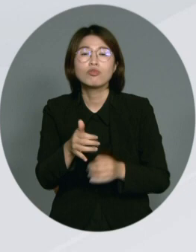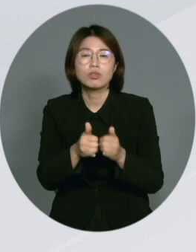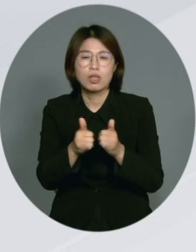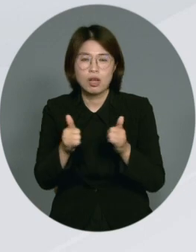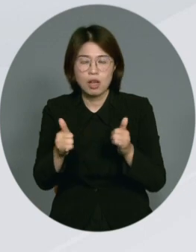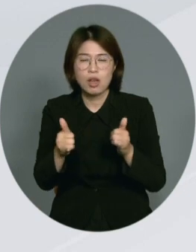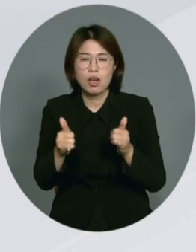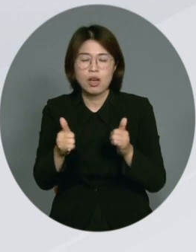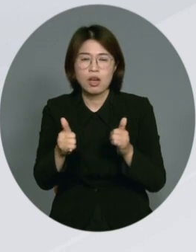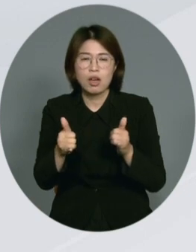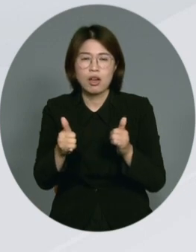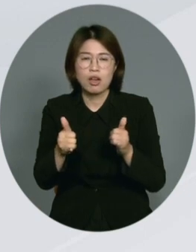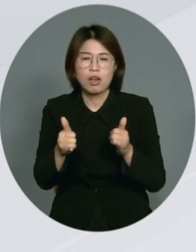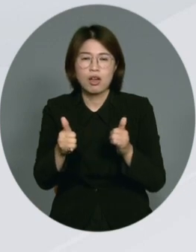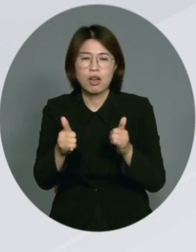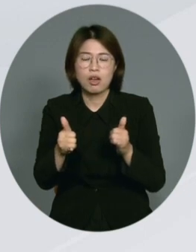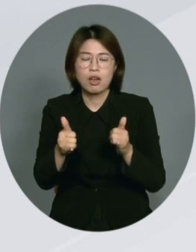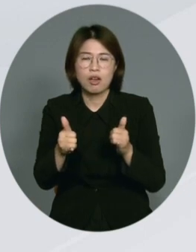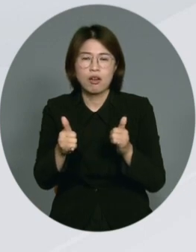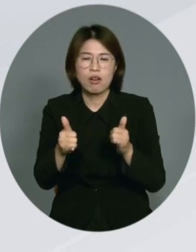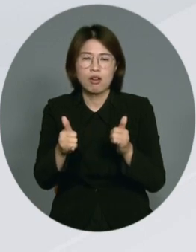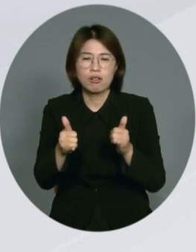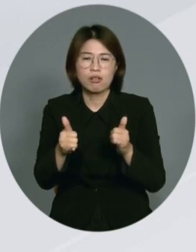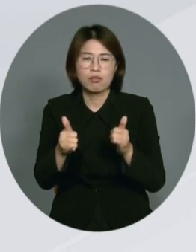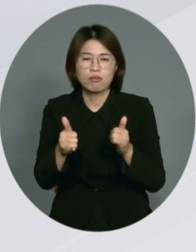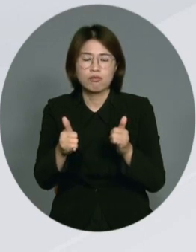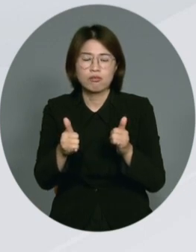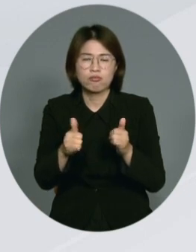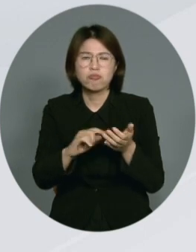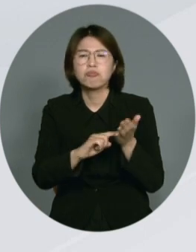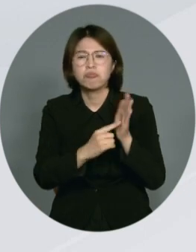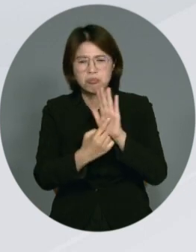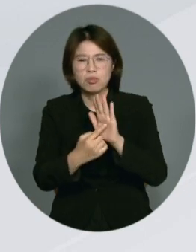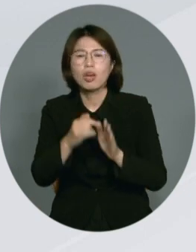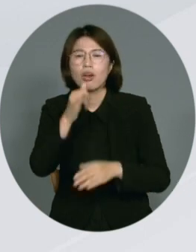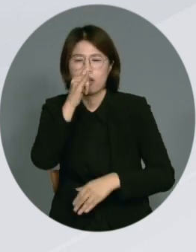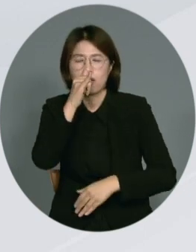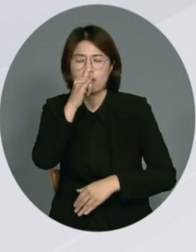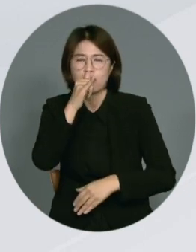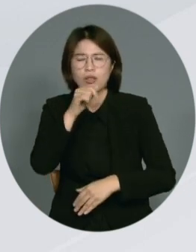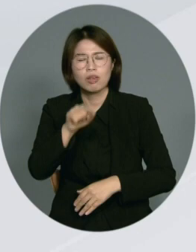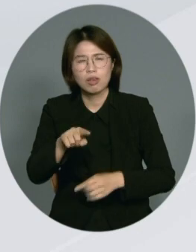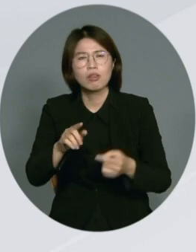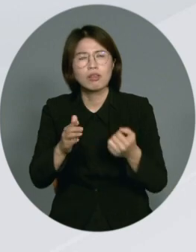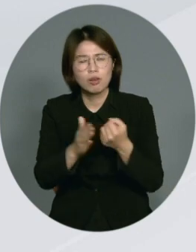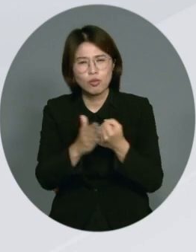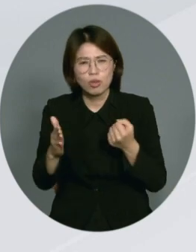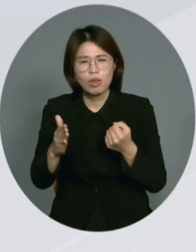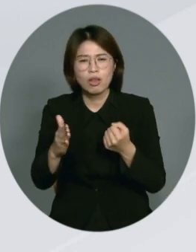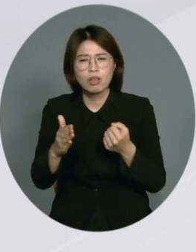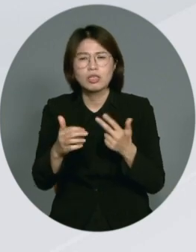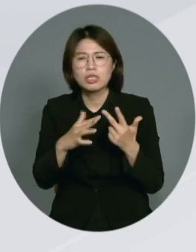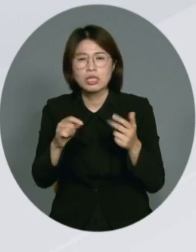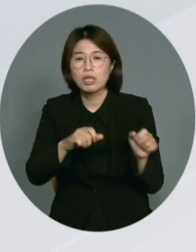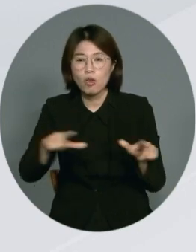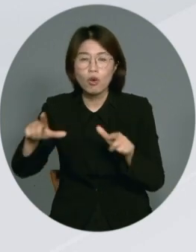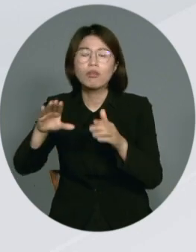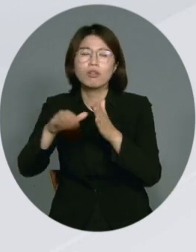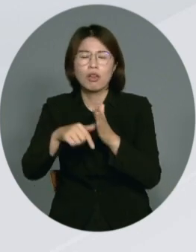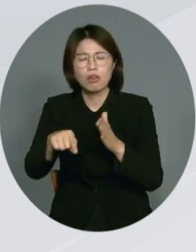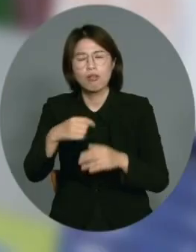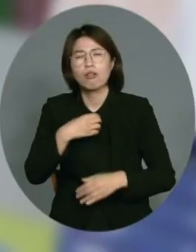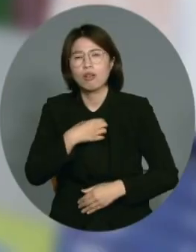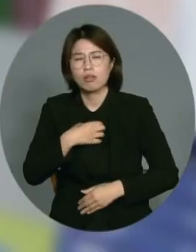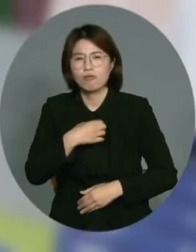엔진이 파우치 소장 같은 분들의 전문가에 의해서 일부 밝혀지고 있어서 7차대행 때 요런